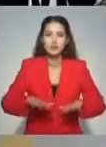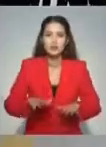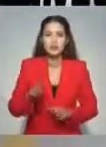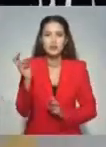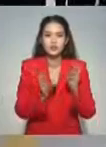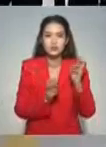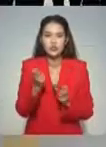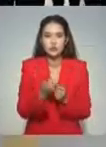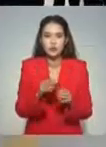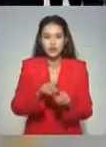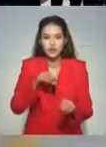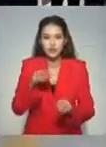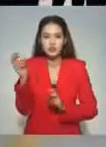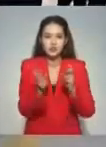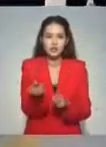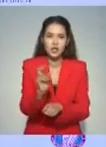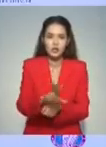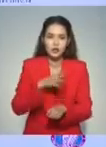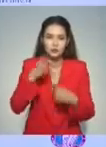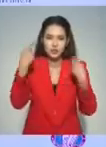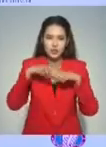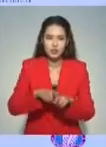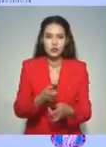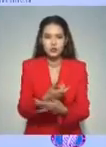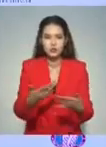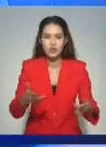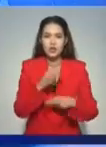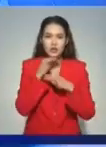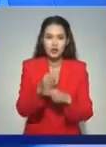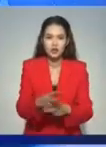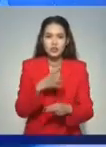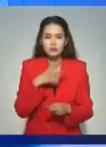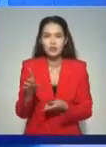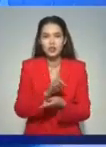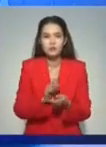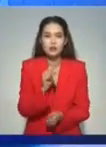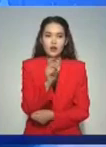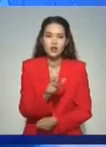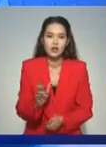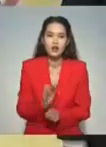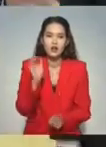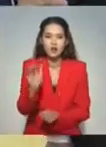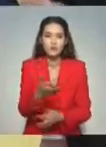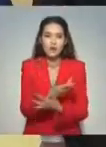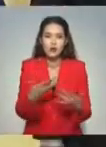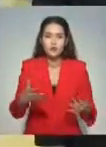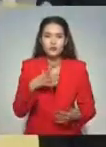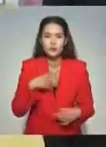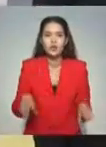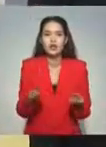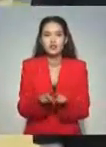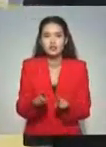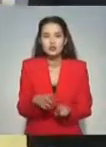машиностроительном заводе. Здесь производят высокотехнологичное оборудование для добычи, переработки и транспортировки нефти и газа, а также